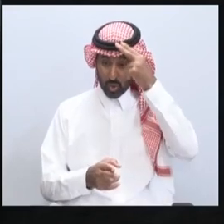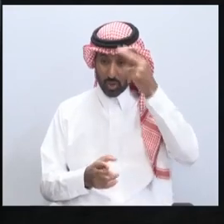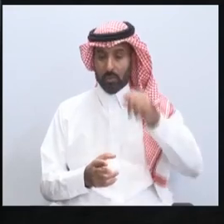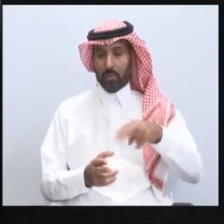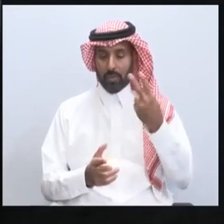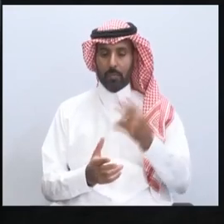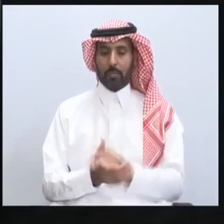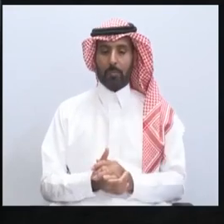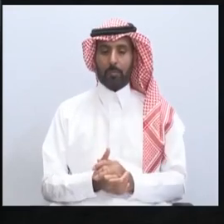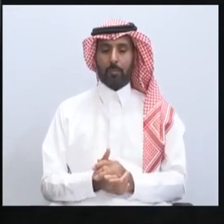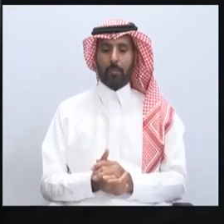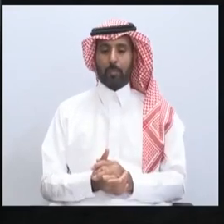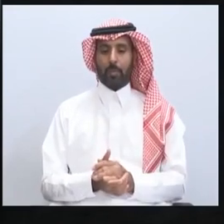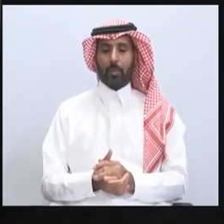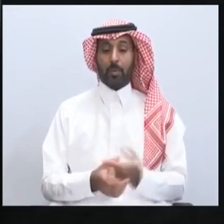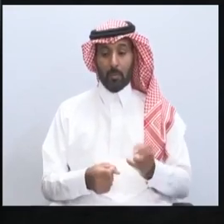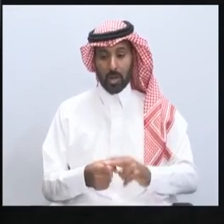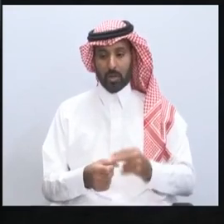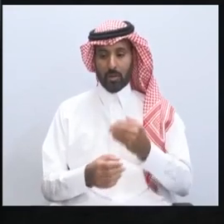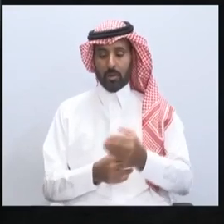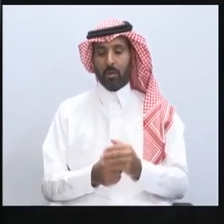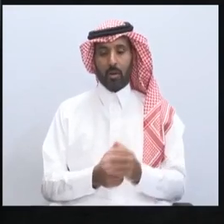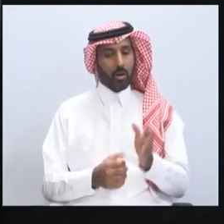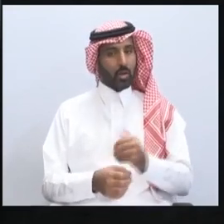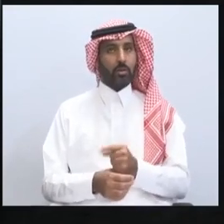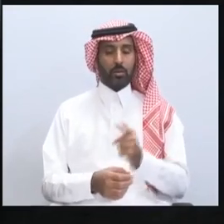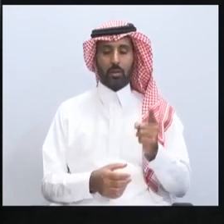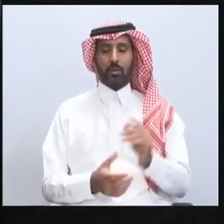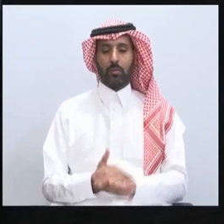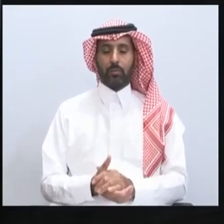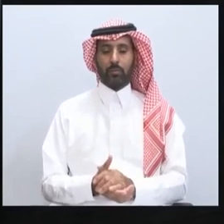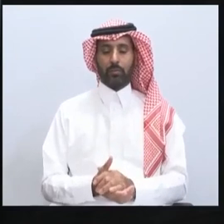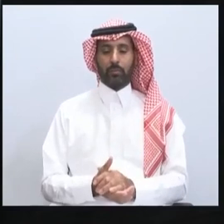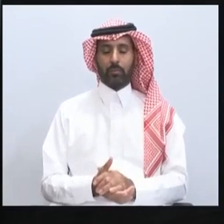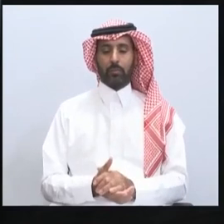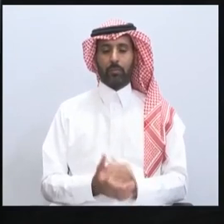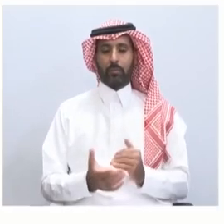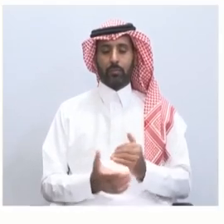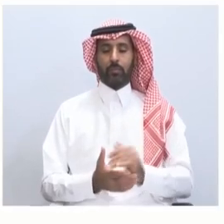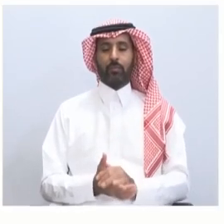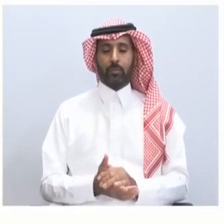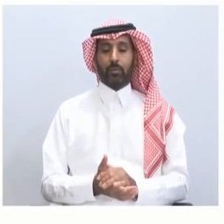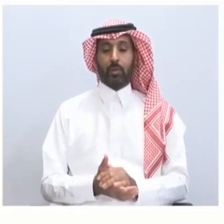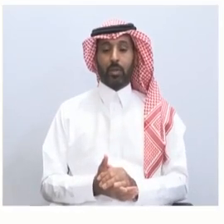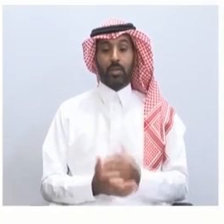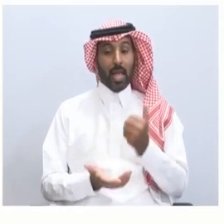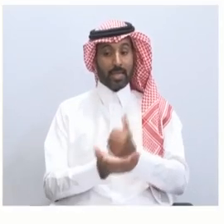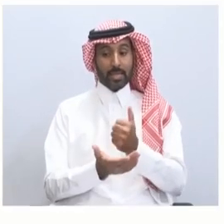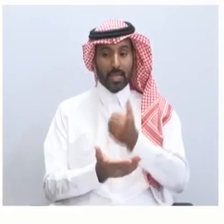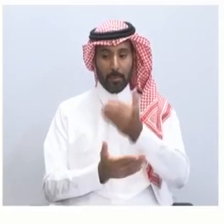هذه الدوله مره اخرى ولم تنتهي كما ظنه المعتدي اذا